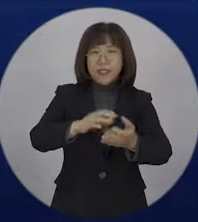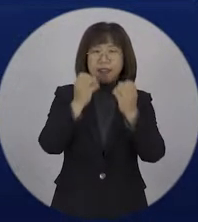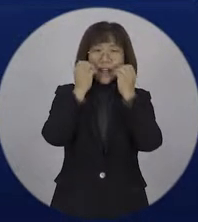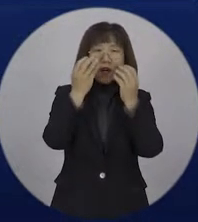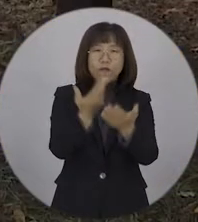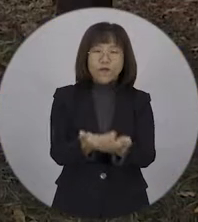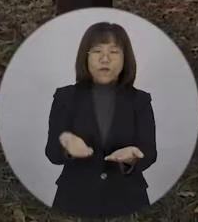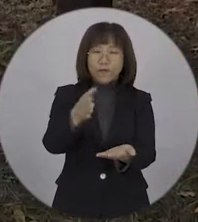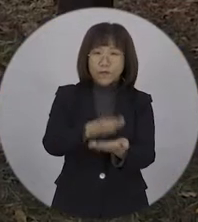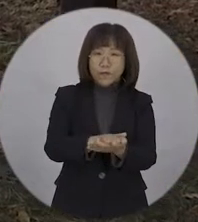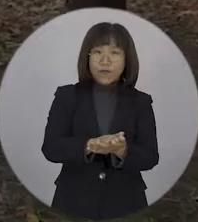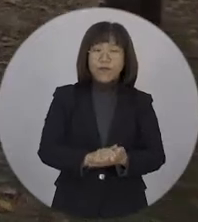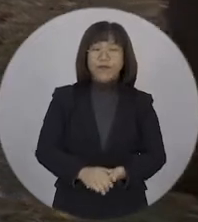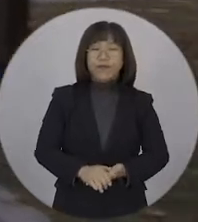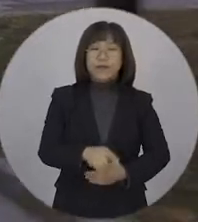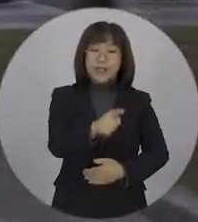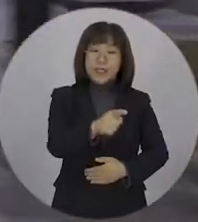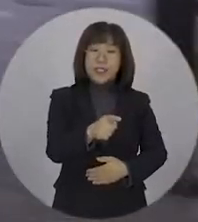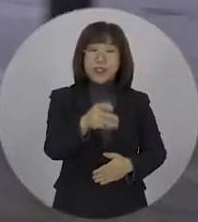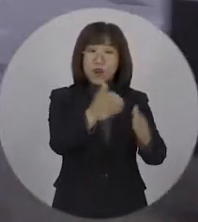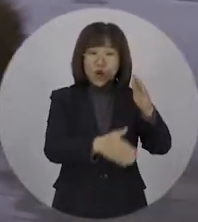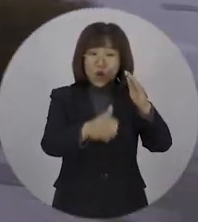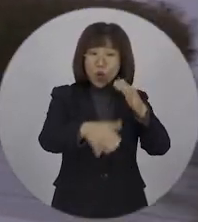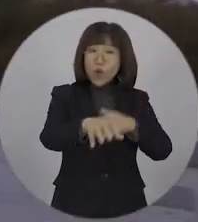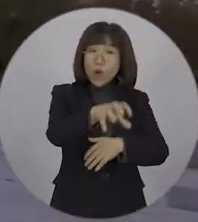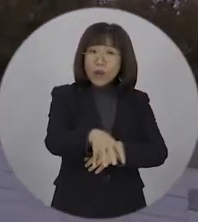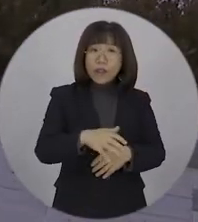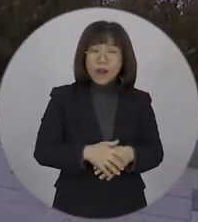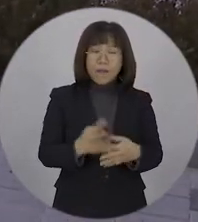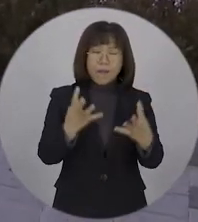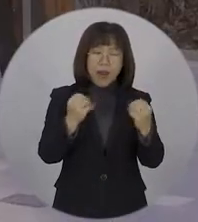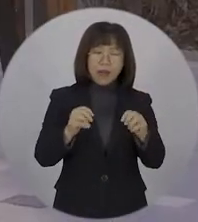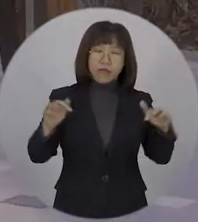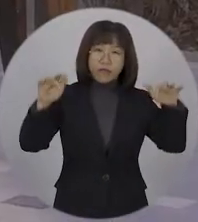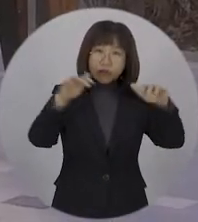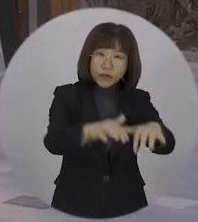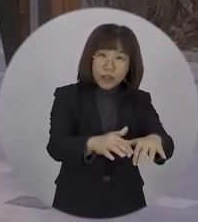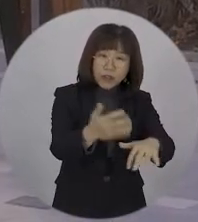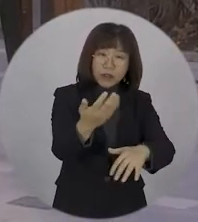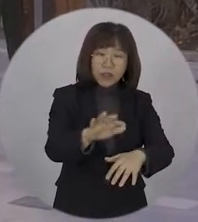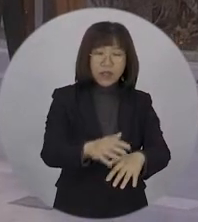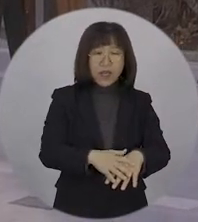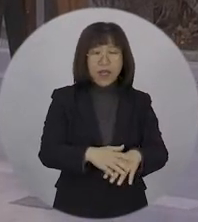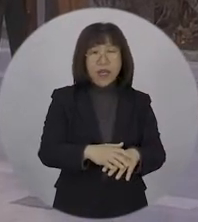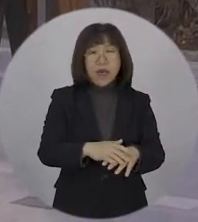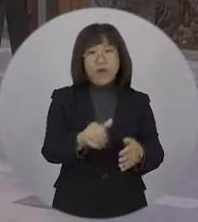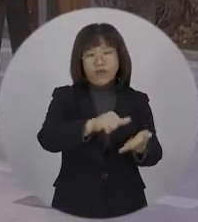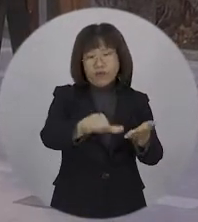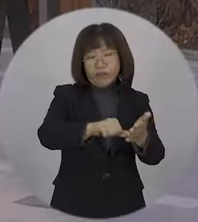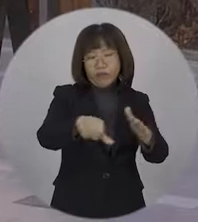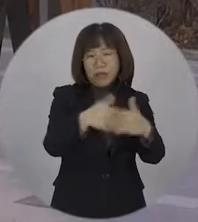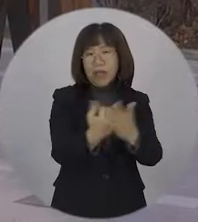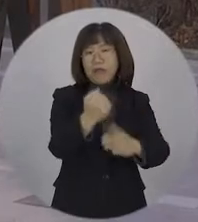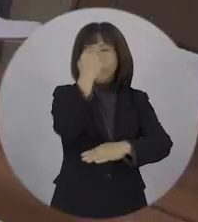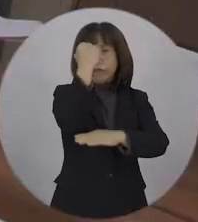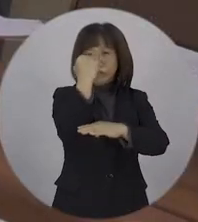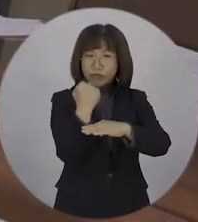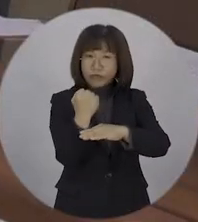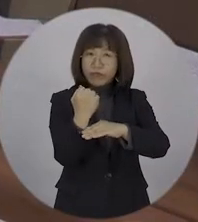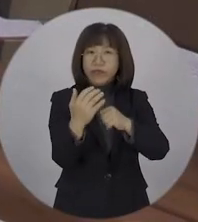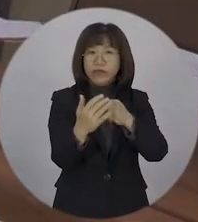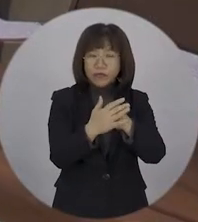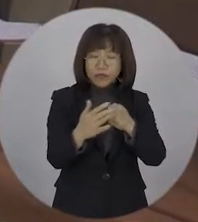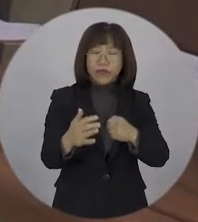새단장했습니다. 하마터 어린이공원은 이용하는 구민은 많지만 놀이시설이 노후되고 주민을 위한 편의시설도